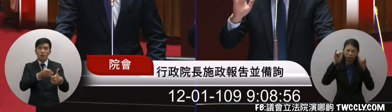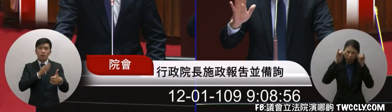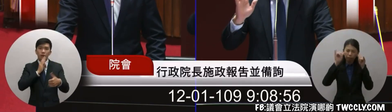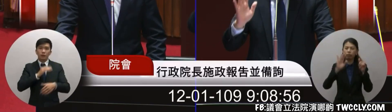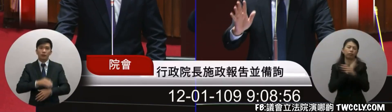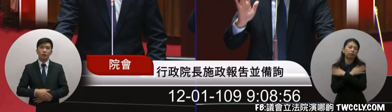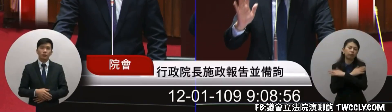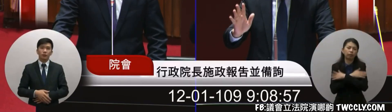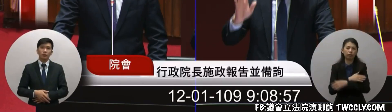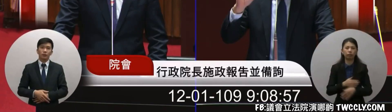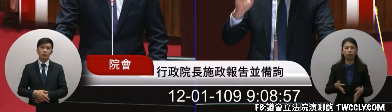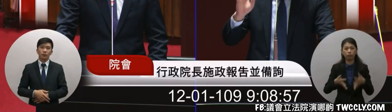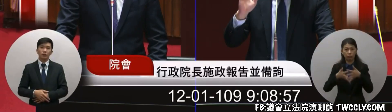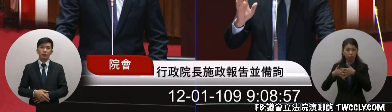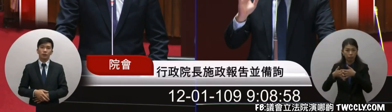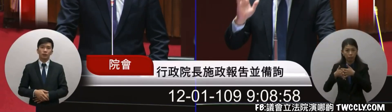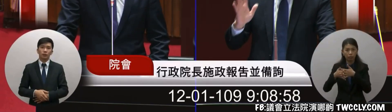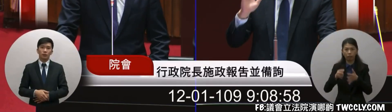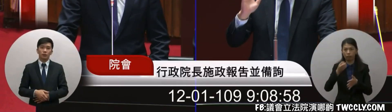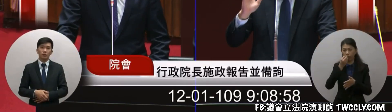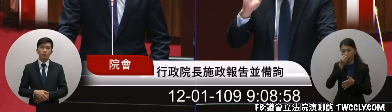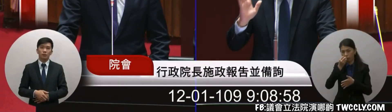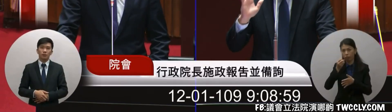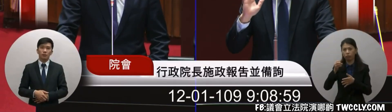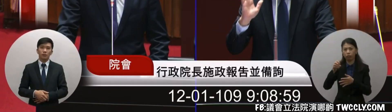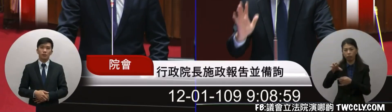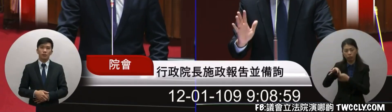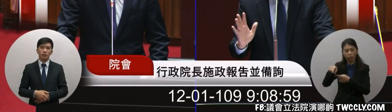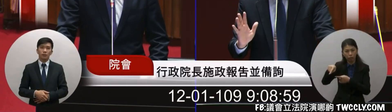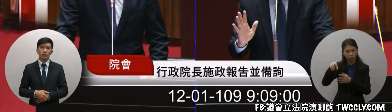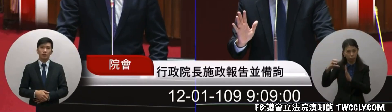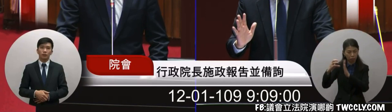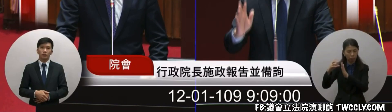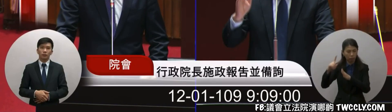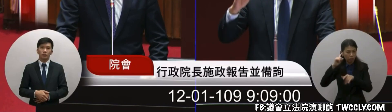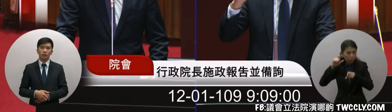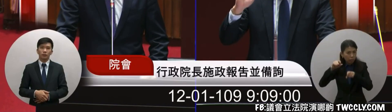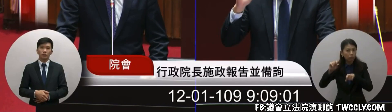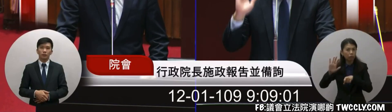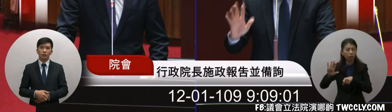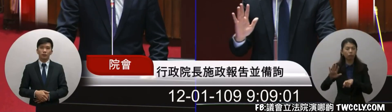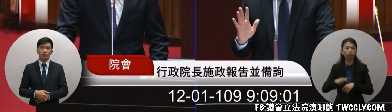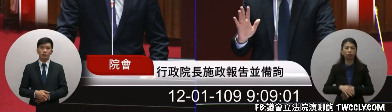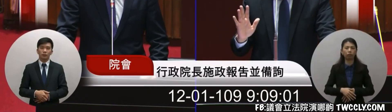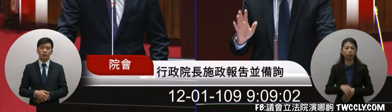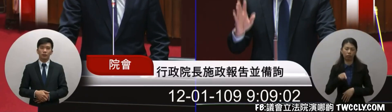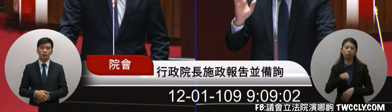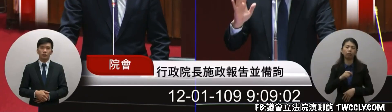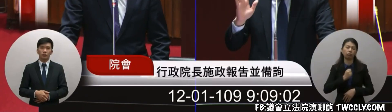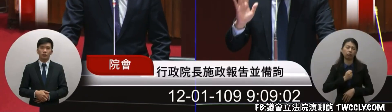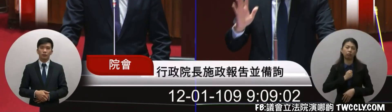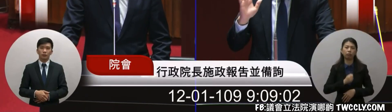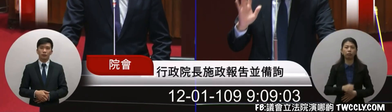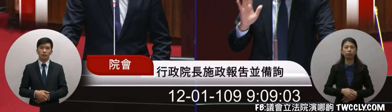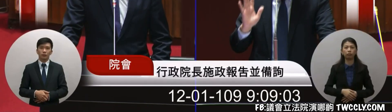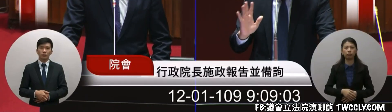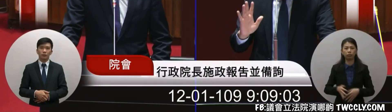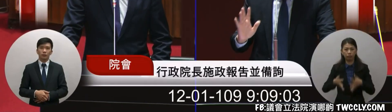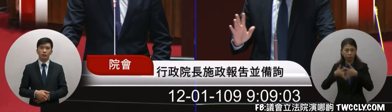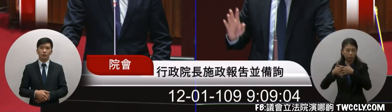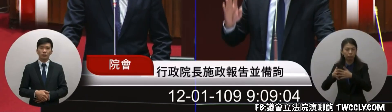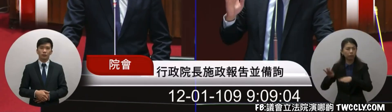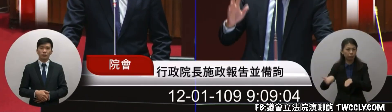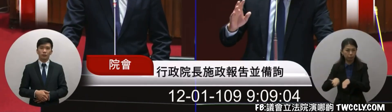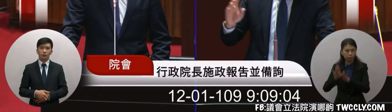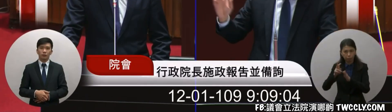真的美国 USDA 它已经有这样子一个 program 哈，其实您也一定很清楚，就是说他们已经开始在做这种